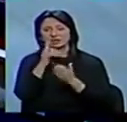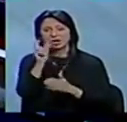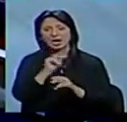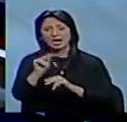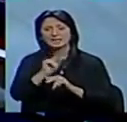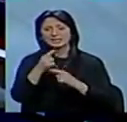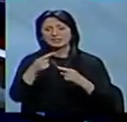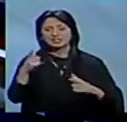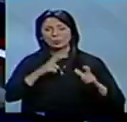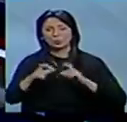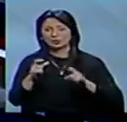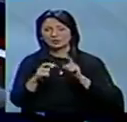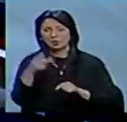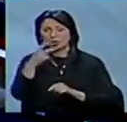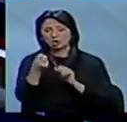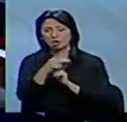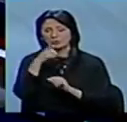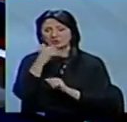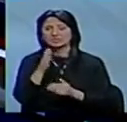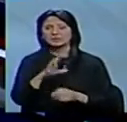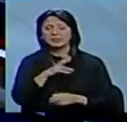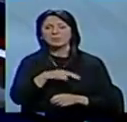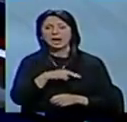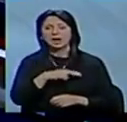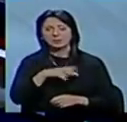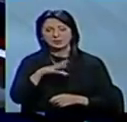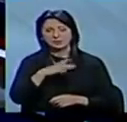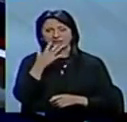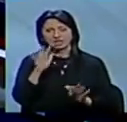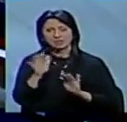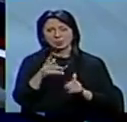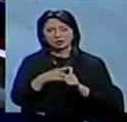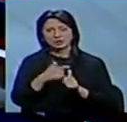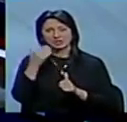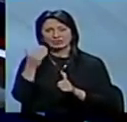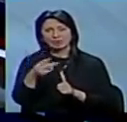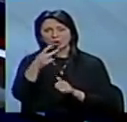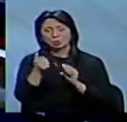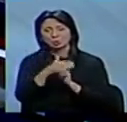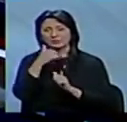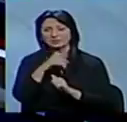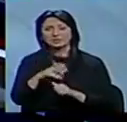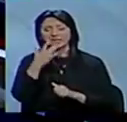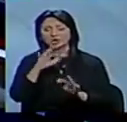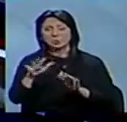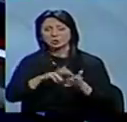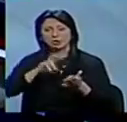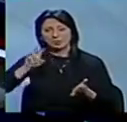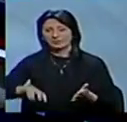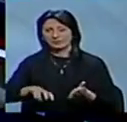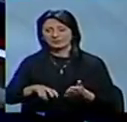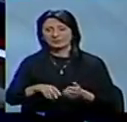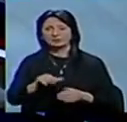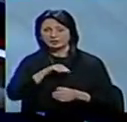ლექციებს სხვადასხვა უნივერსიტეტში. 2012 წელს გახდა პარლამენტის დეპუტატი ნაციონალური მოძრაობის, 2015 წელს დატოვა ნაციონალური მოძრაობა